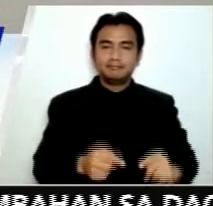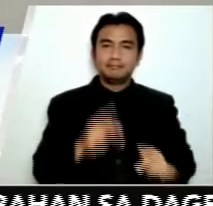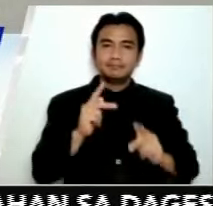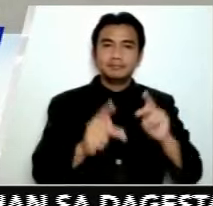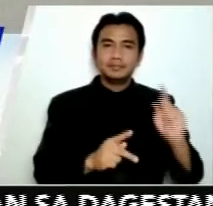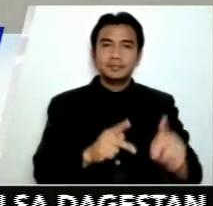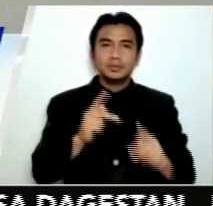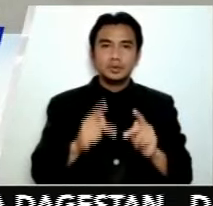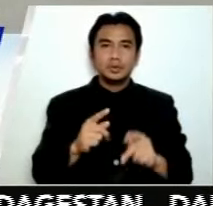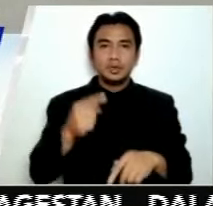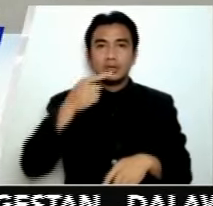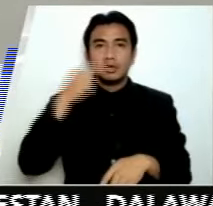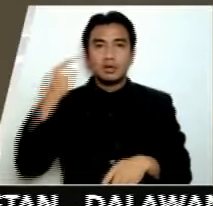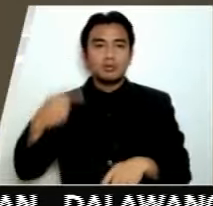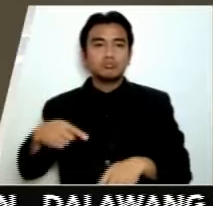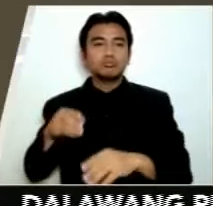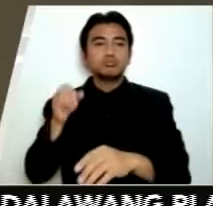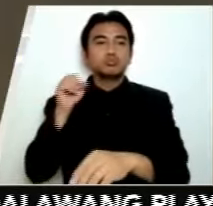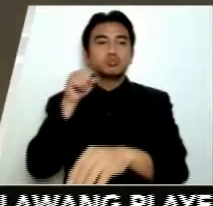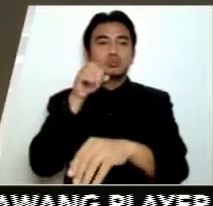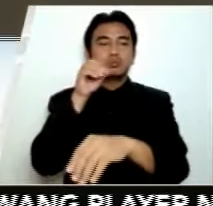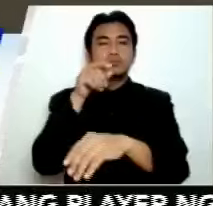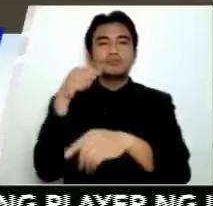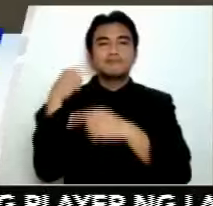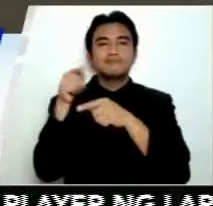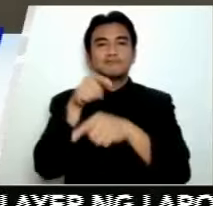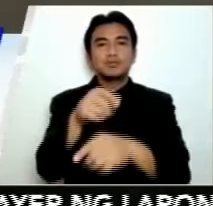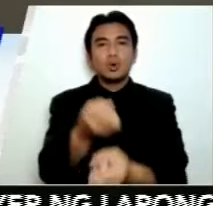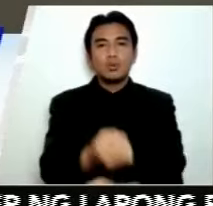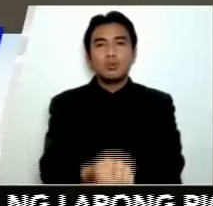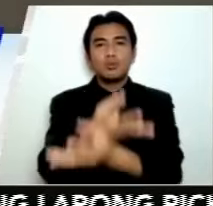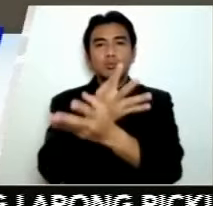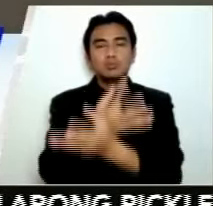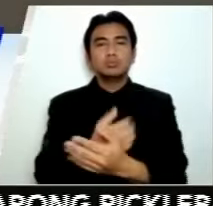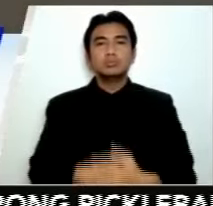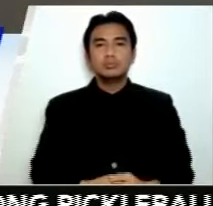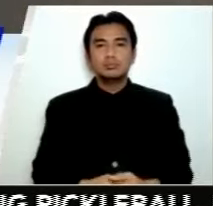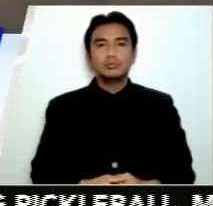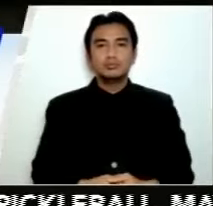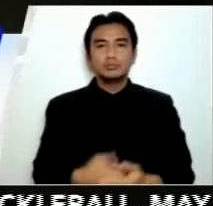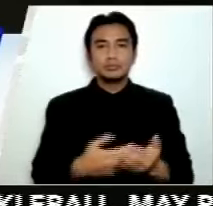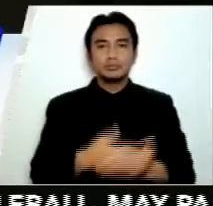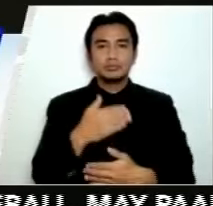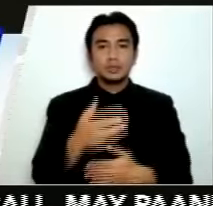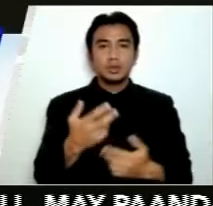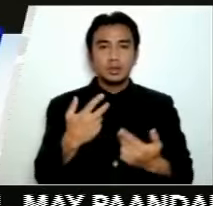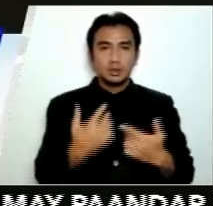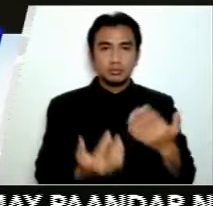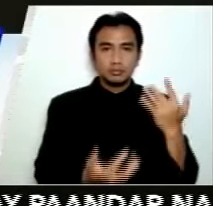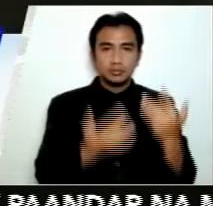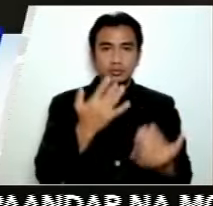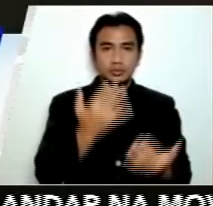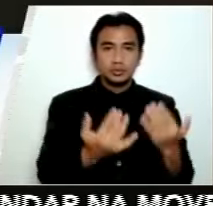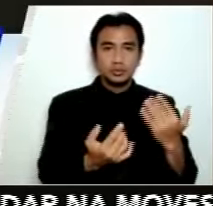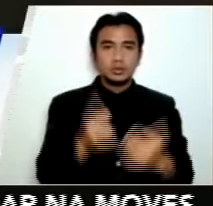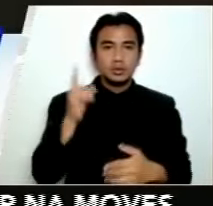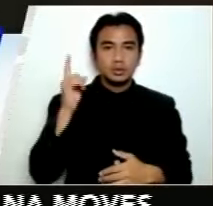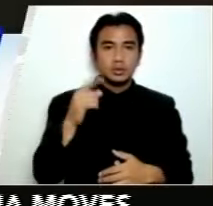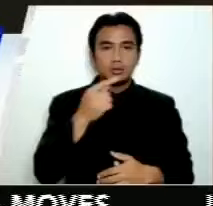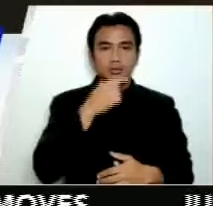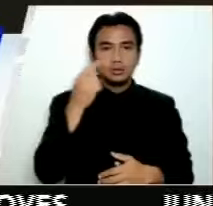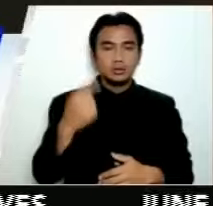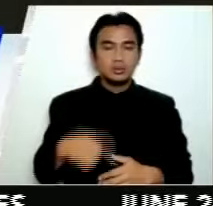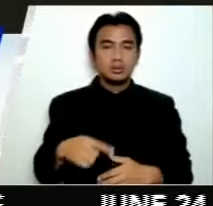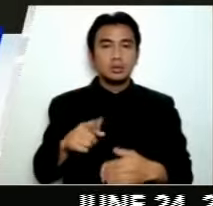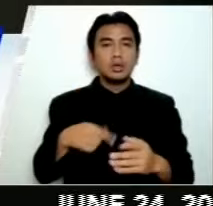gusali roon sinunog naman ang isang synagogue sa dagestan Russia inatake rin ng